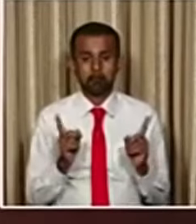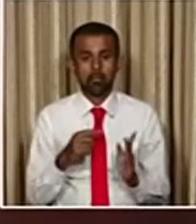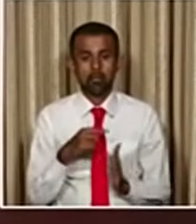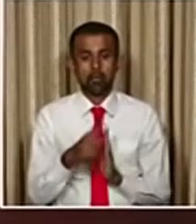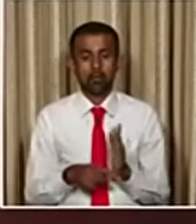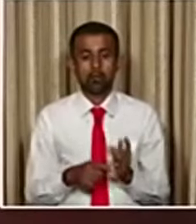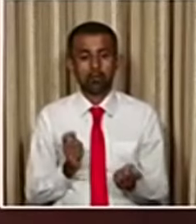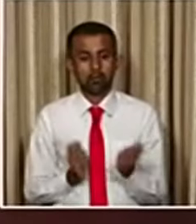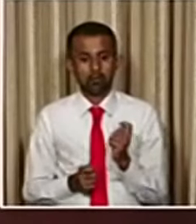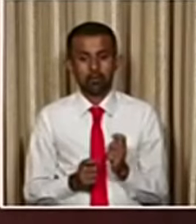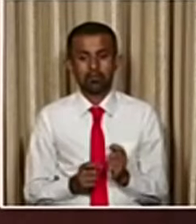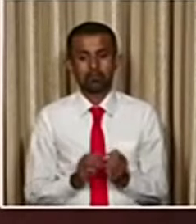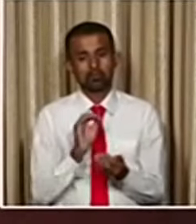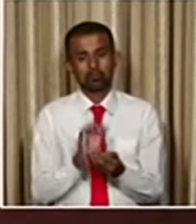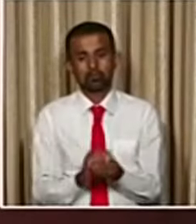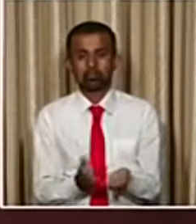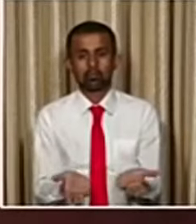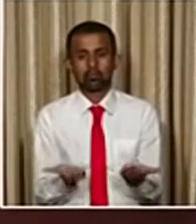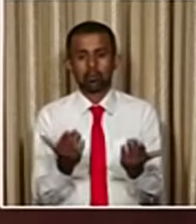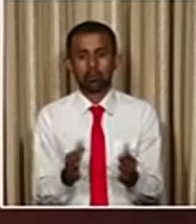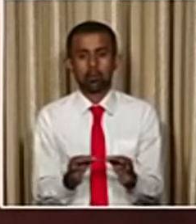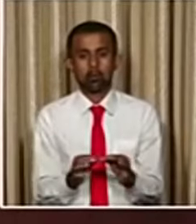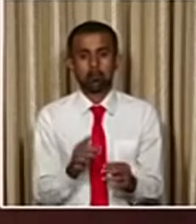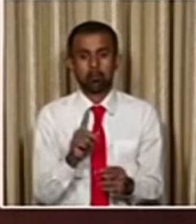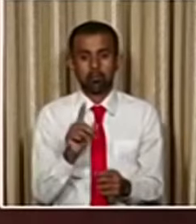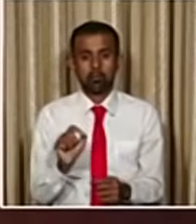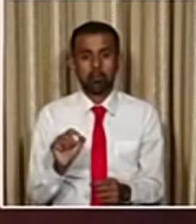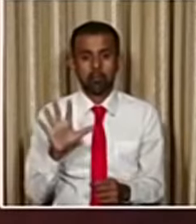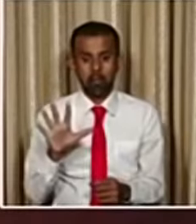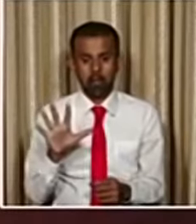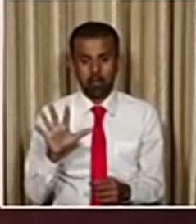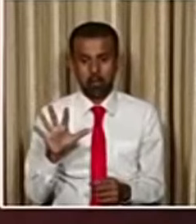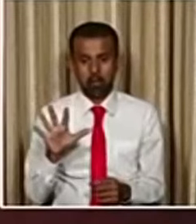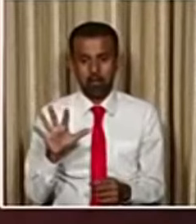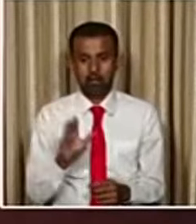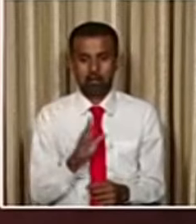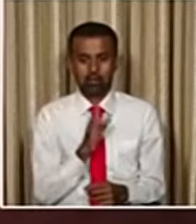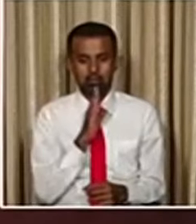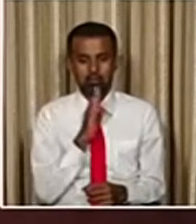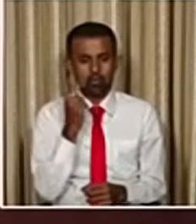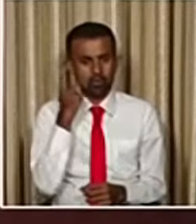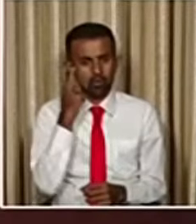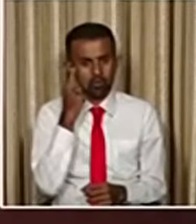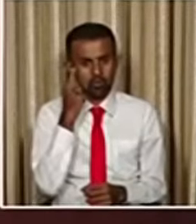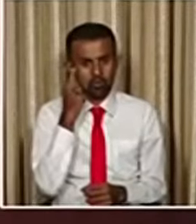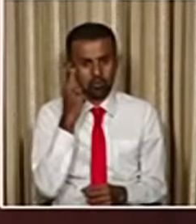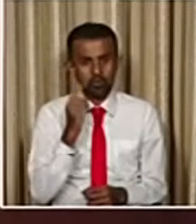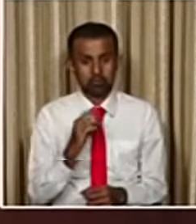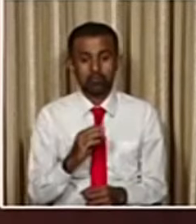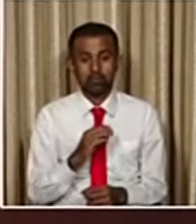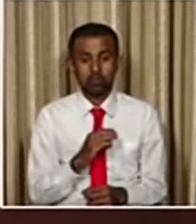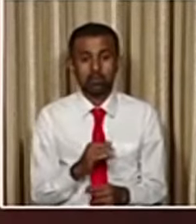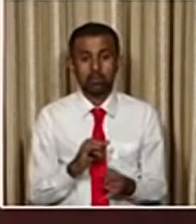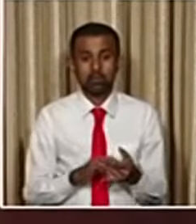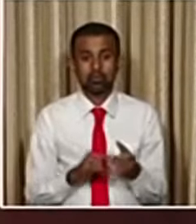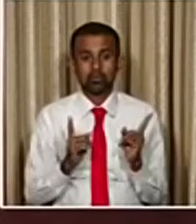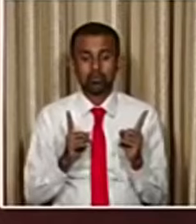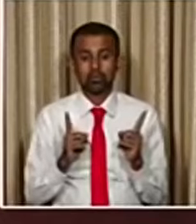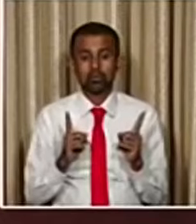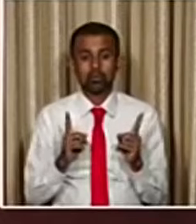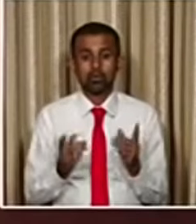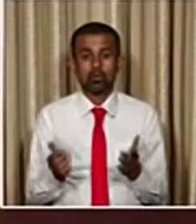ක්‍රීඩාංගනයේ ශ්‍රී ලංකා ක්‍රිකට් එකටම තියාගෙන අඩුම ගානේ බිලියන 1.5ක්වත් අපි තක්සේරුවක් කරගෙන යනවා. ඒක අරගෙන සුගතදාස